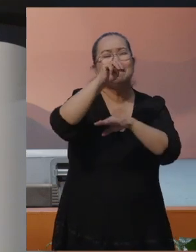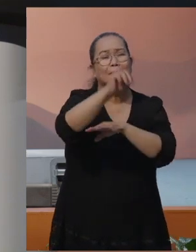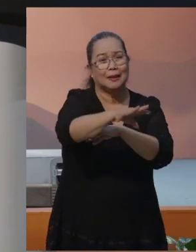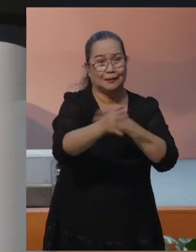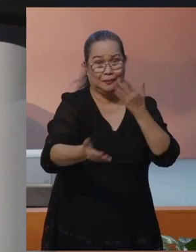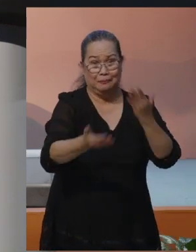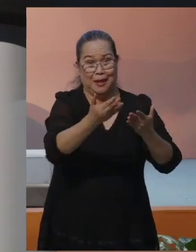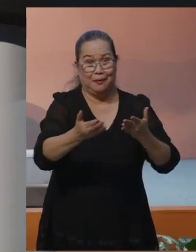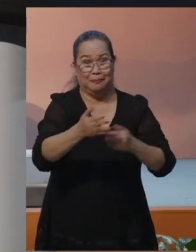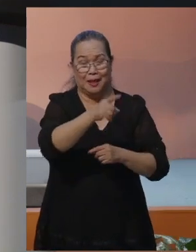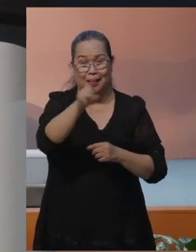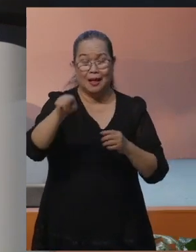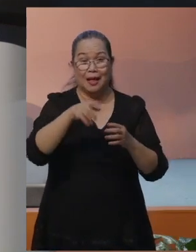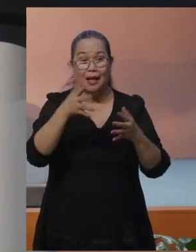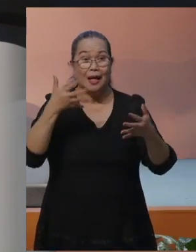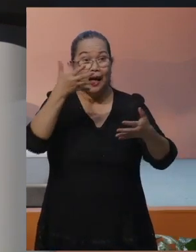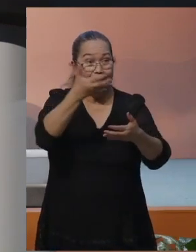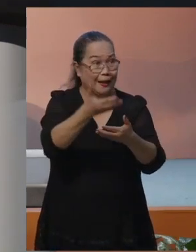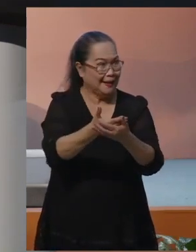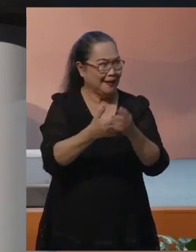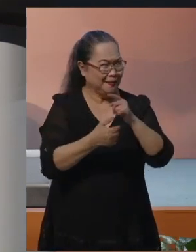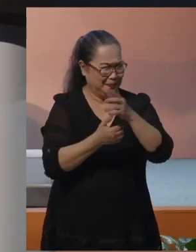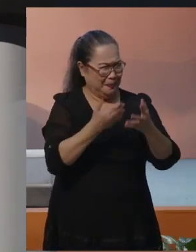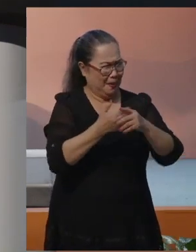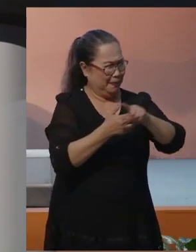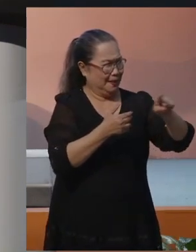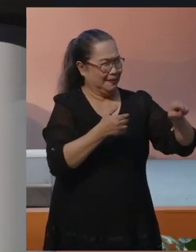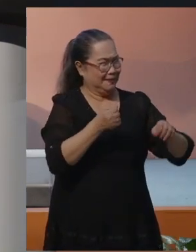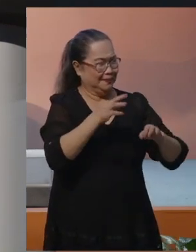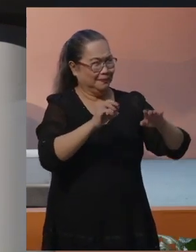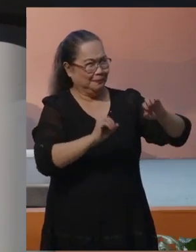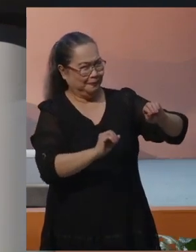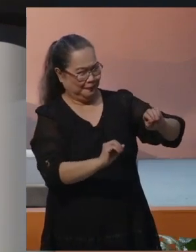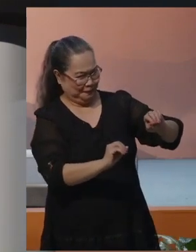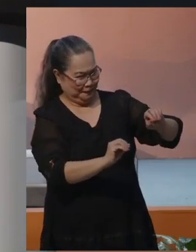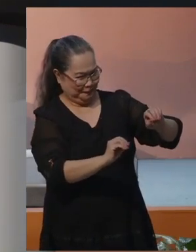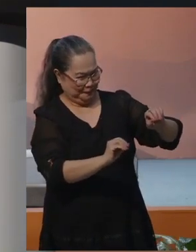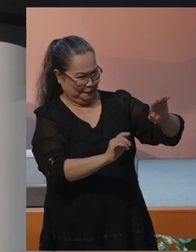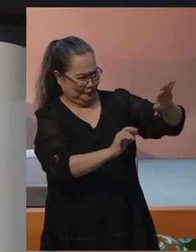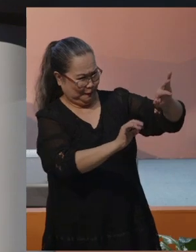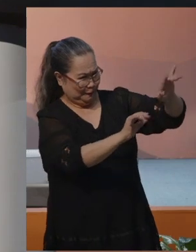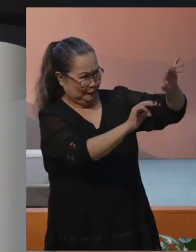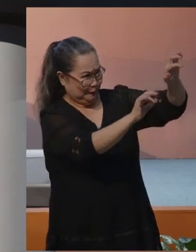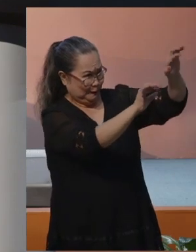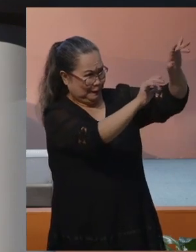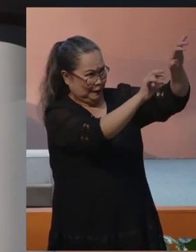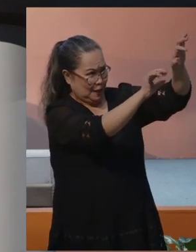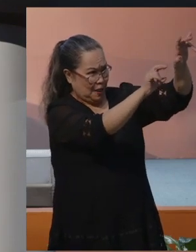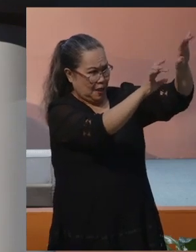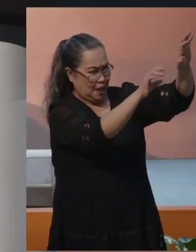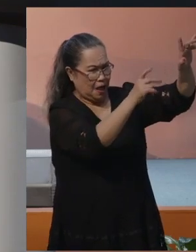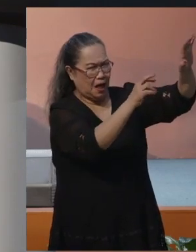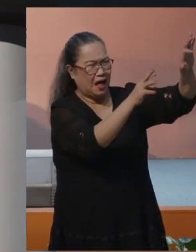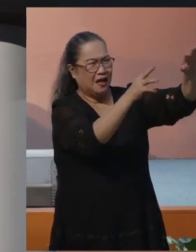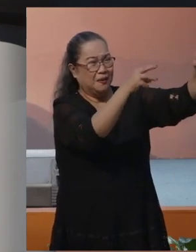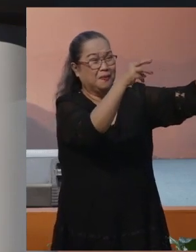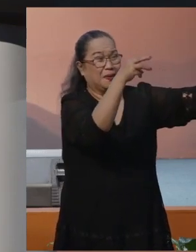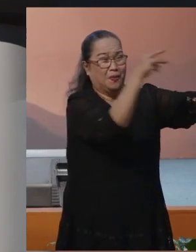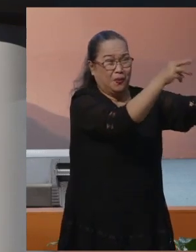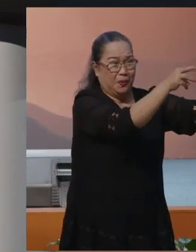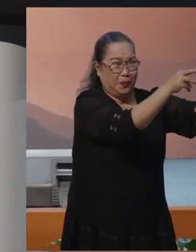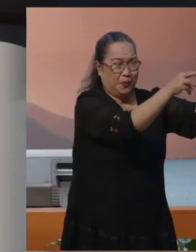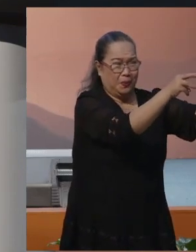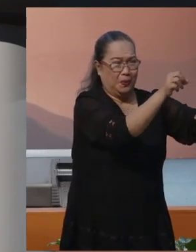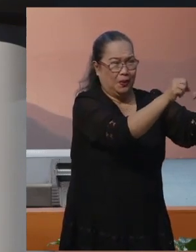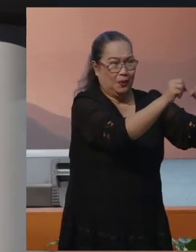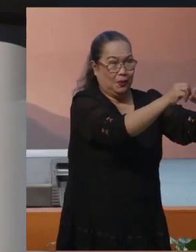Malamang, inabot na. Kasi, umakyat sila magdamag. So, nagumpisa siguro ang bakbakan,